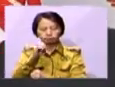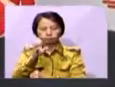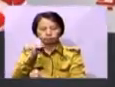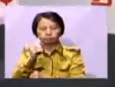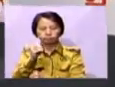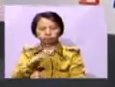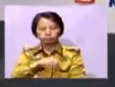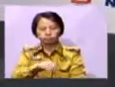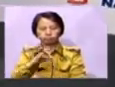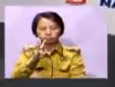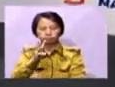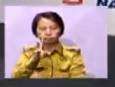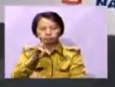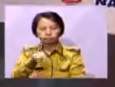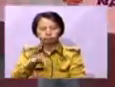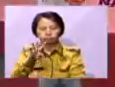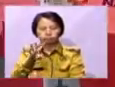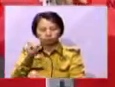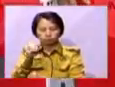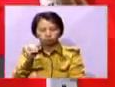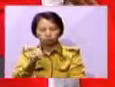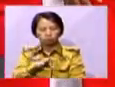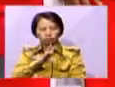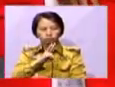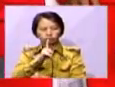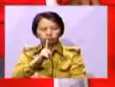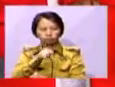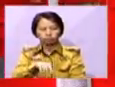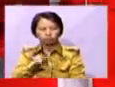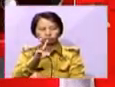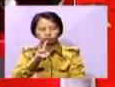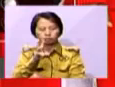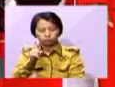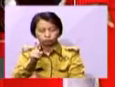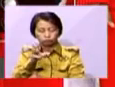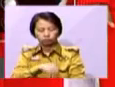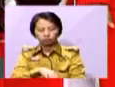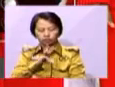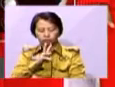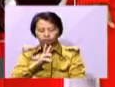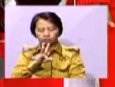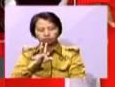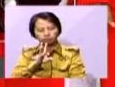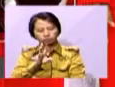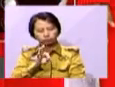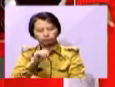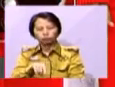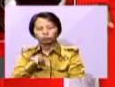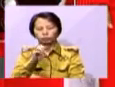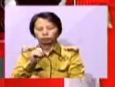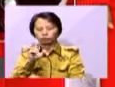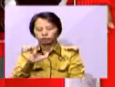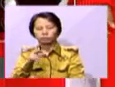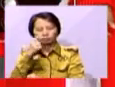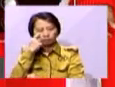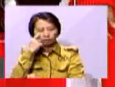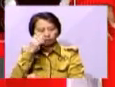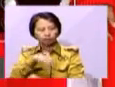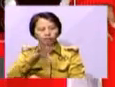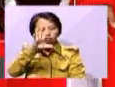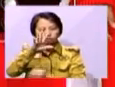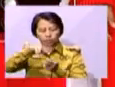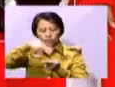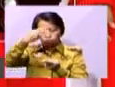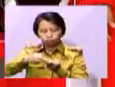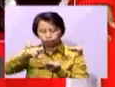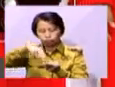48.00, 68.40, 71.61 dan 69.30 mata dalam 5 terjunan